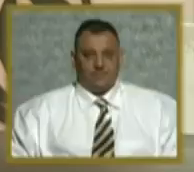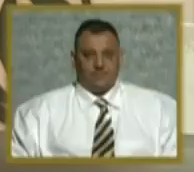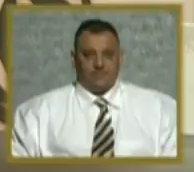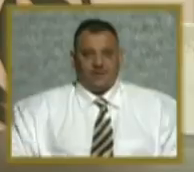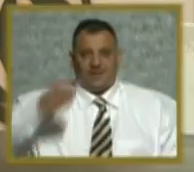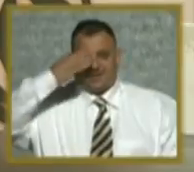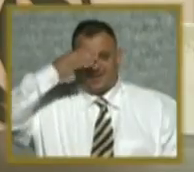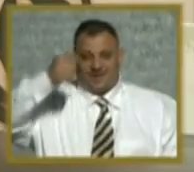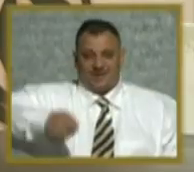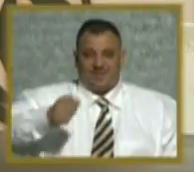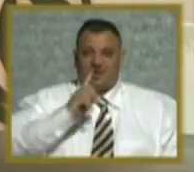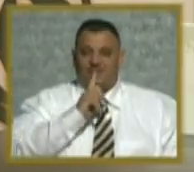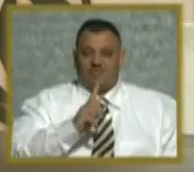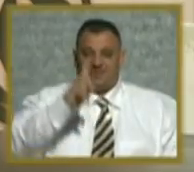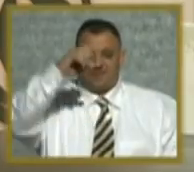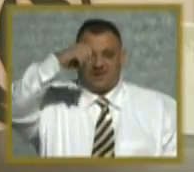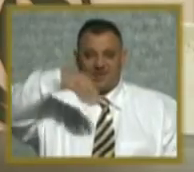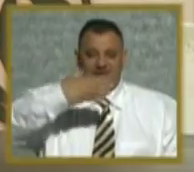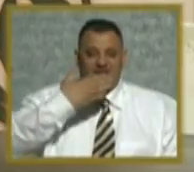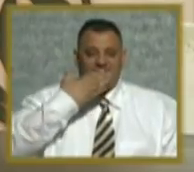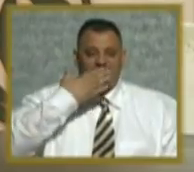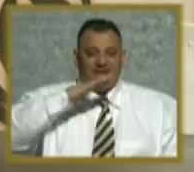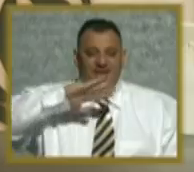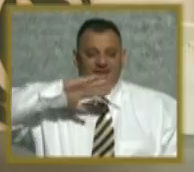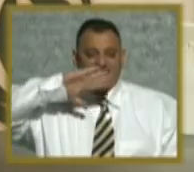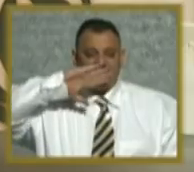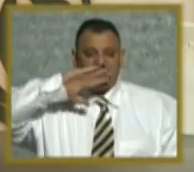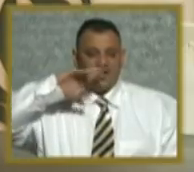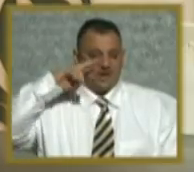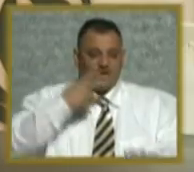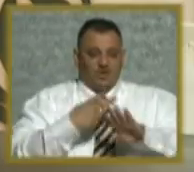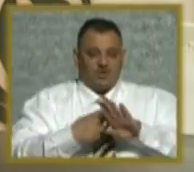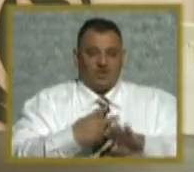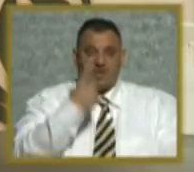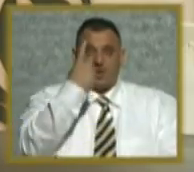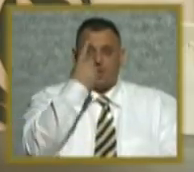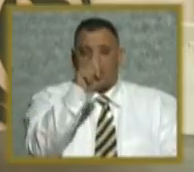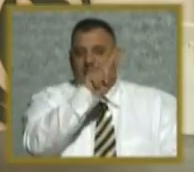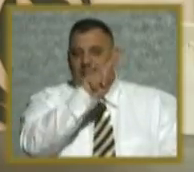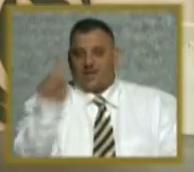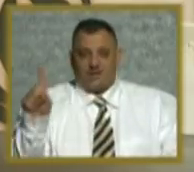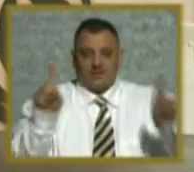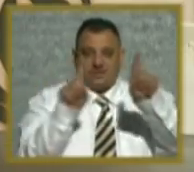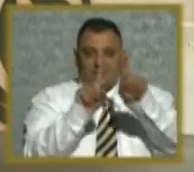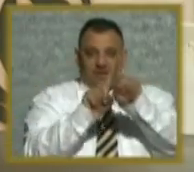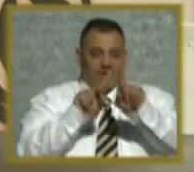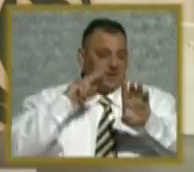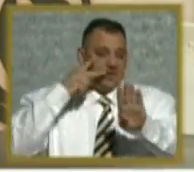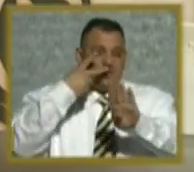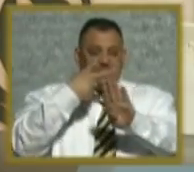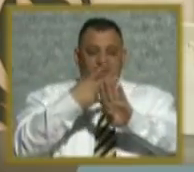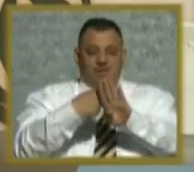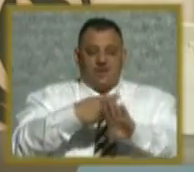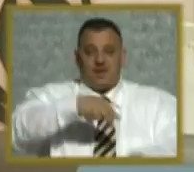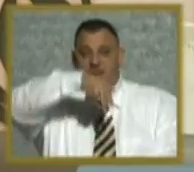السلام عليكم ورحمة الله وبركاته. بسم الله الرحمن الرحيم، الحمد لله رب العالمين، وأشهد أن لا إله إلا الله وحده لا شريك له، ولي الصالحين،